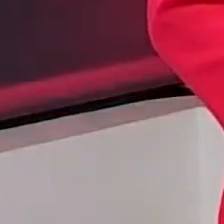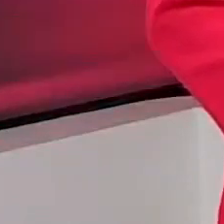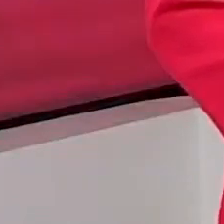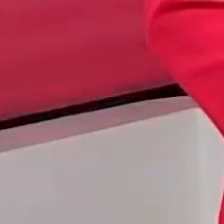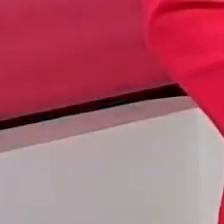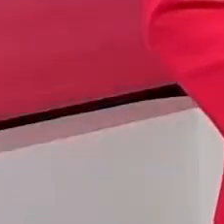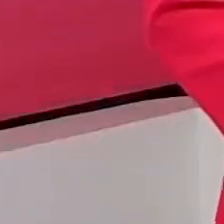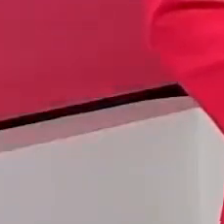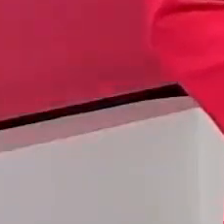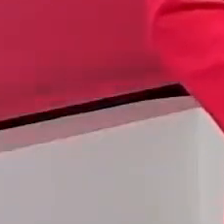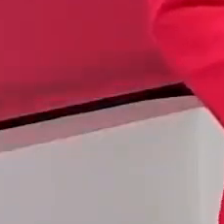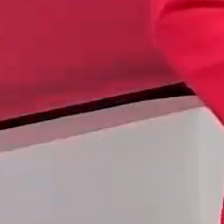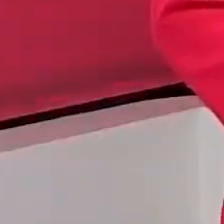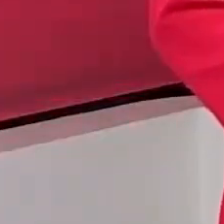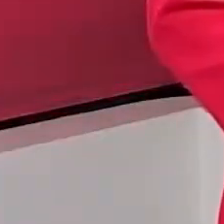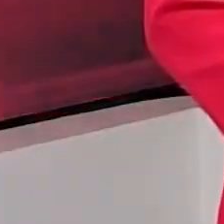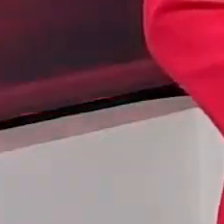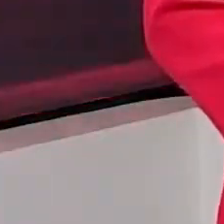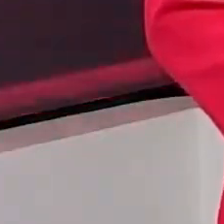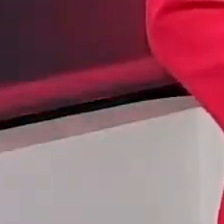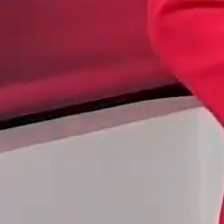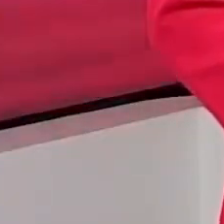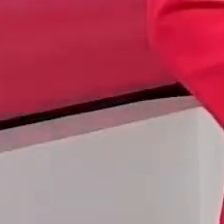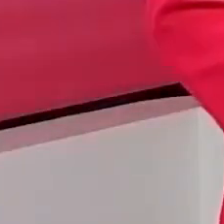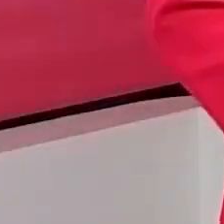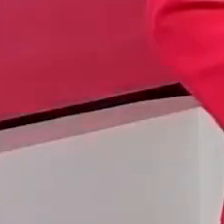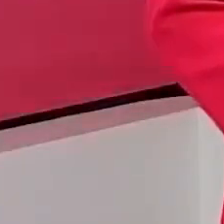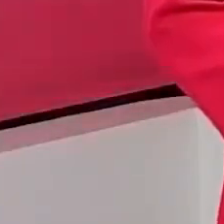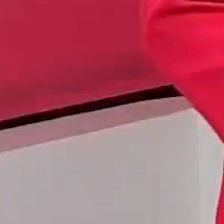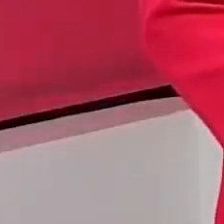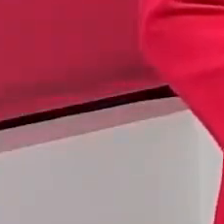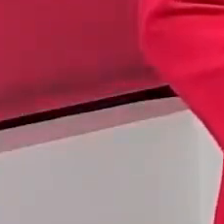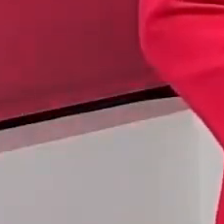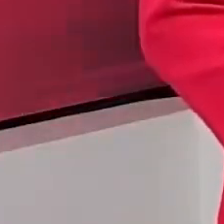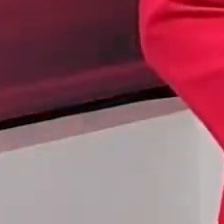samahan nyo kami sa GMA Pinoy TV at sa www.gmanews.tv.